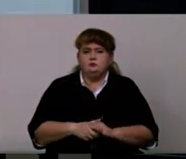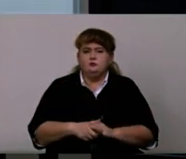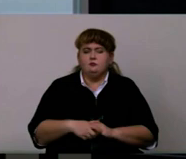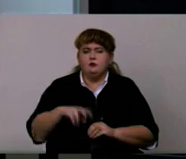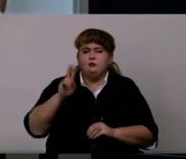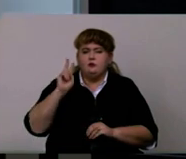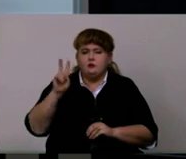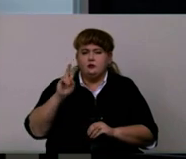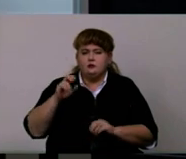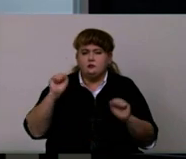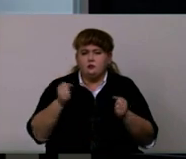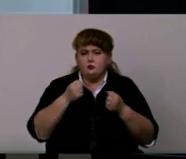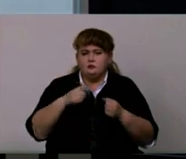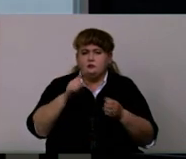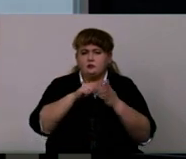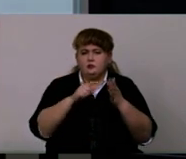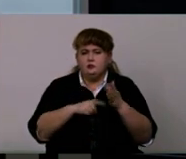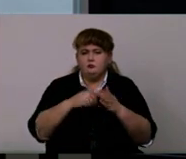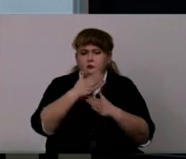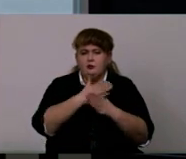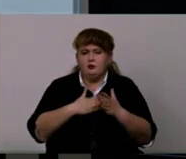квадрате, делим пополам.